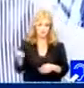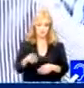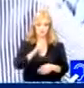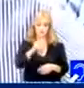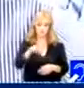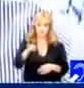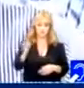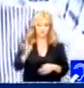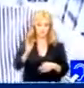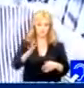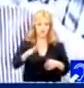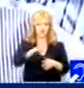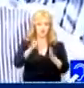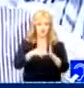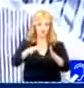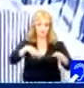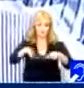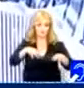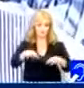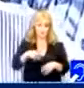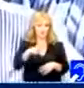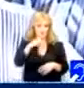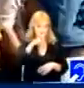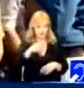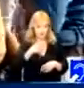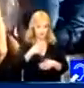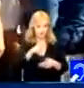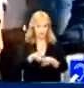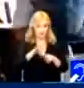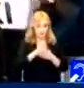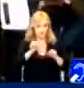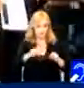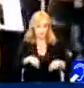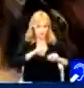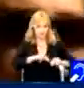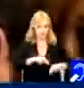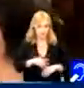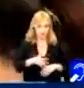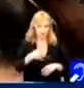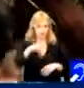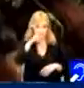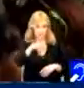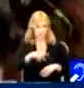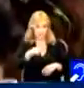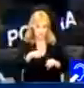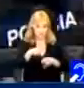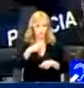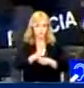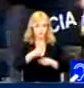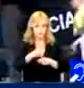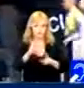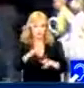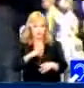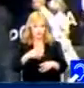el taxi. No apoya la libertad, sino la restricción de derechos de los trabajadores a trabajar. Ca să obțină sprijinul opiniei publice, companiile vizate de noua